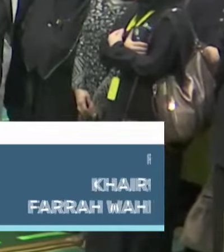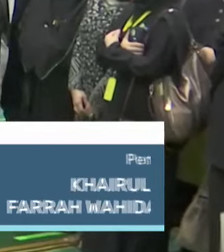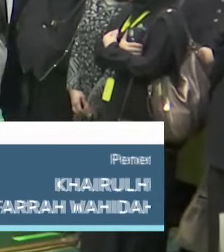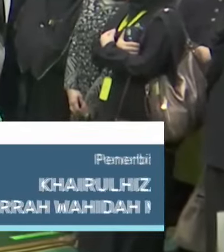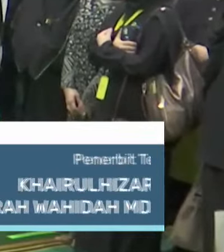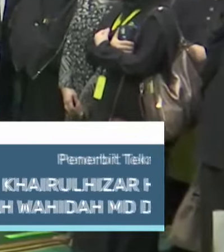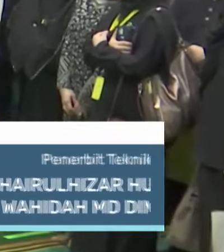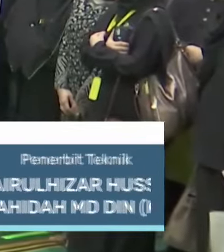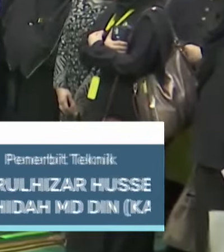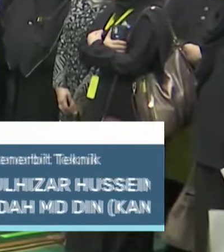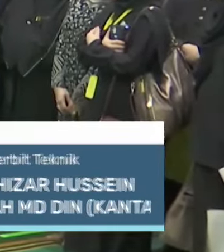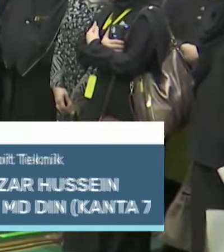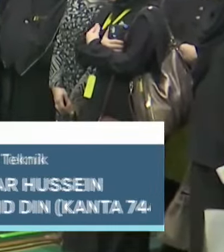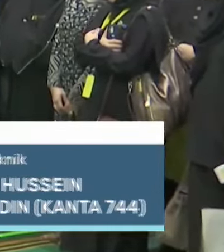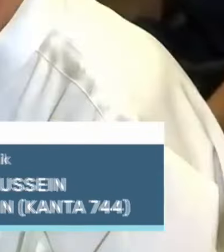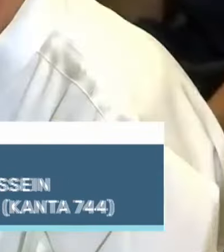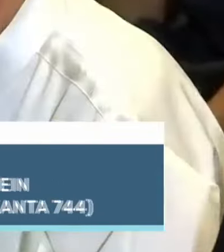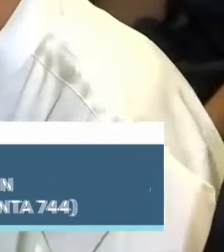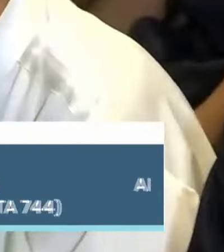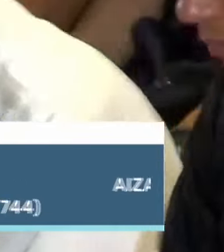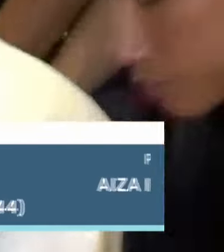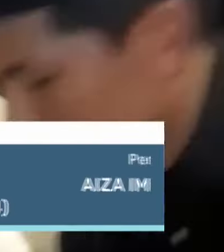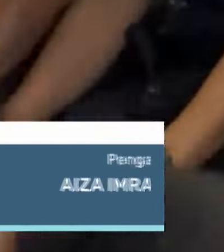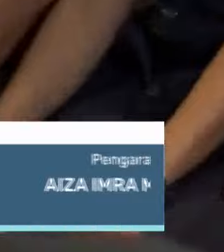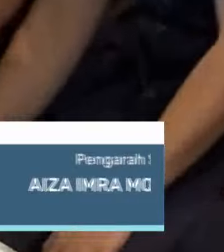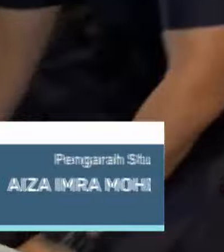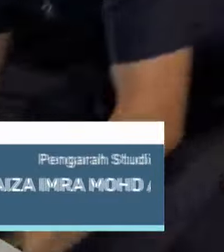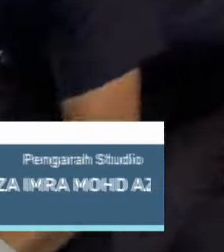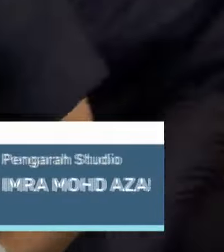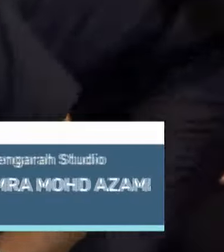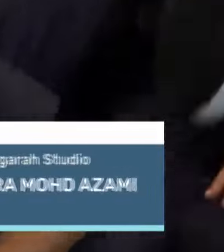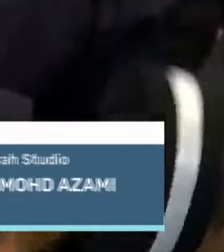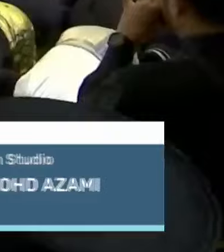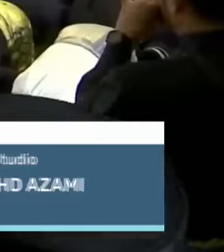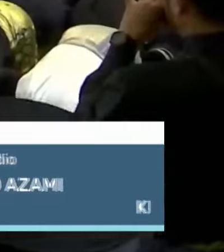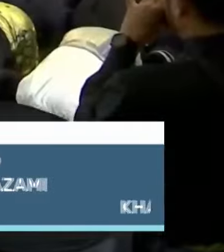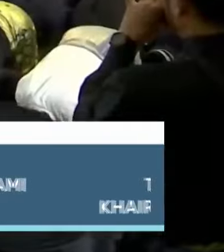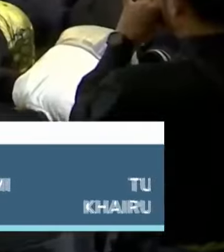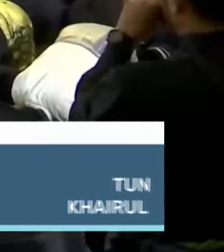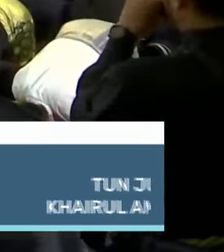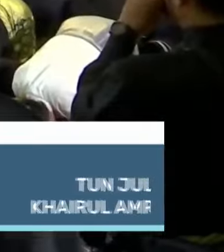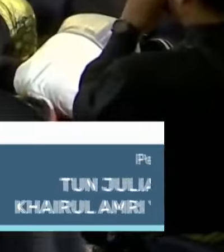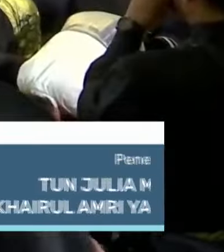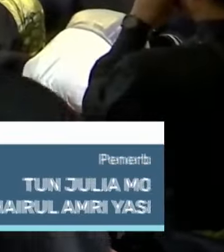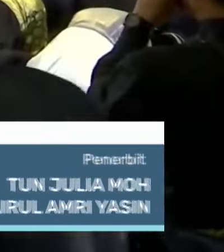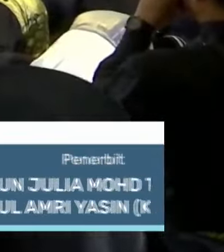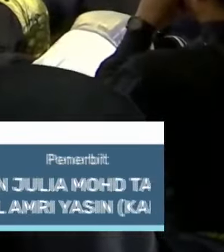أنعمت عليهم غير المغضوب عليهم ولا الضالين.